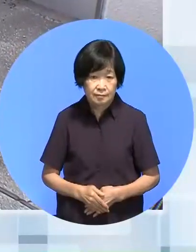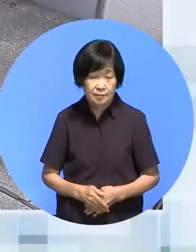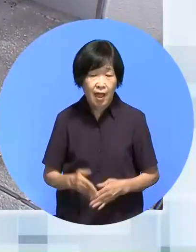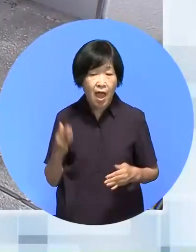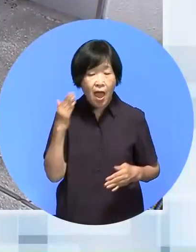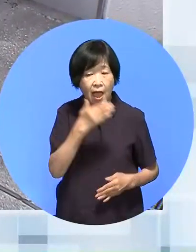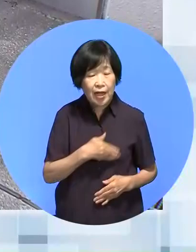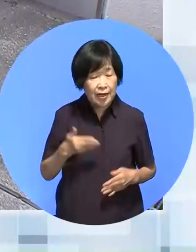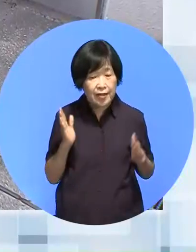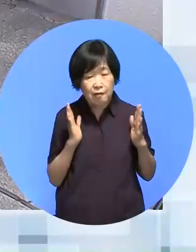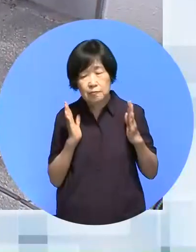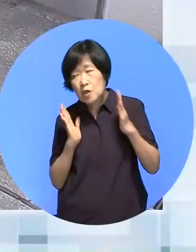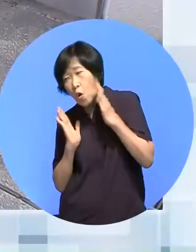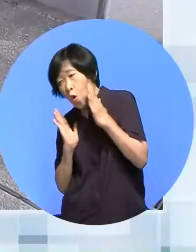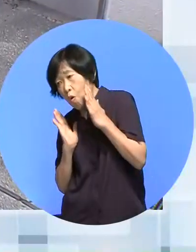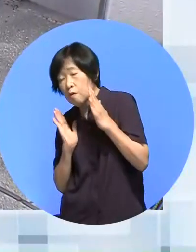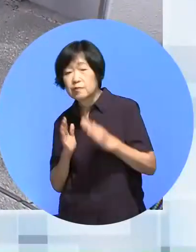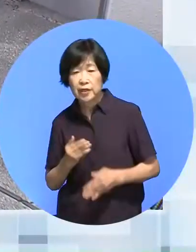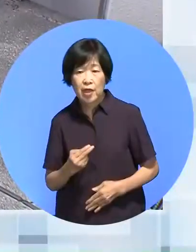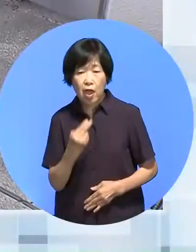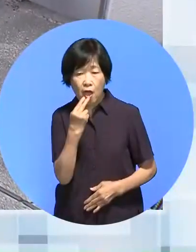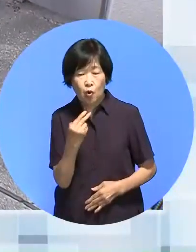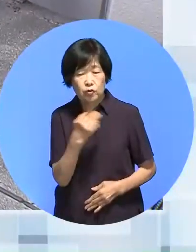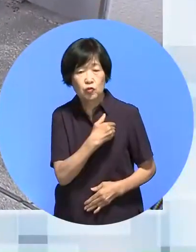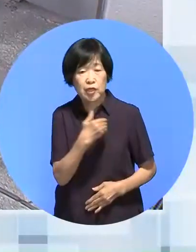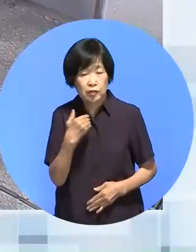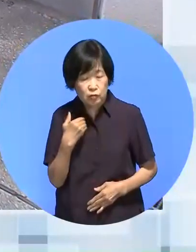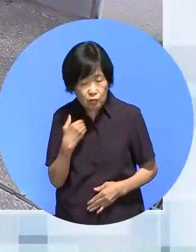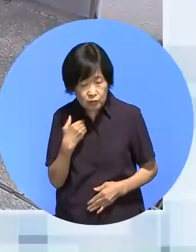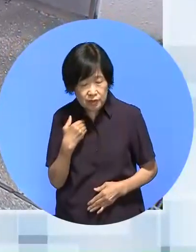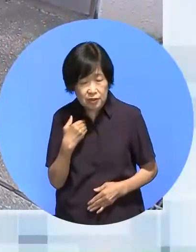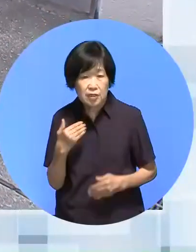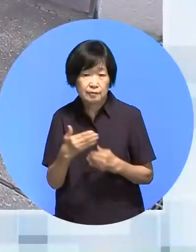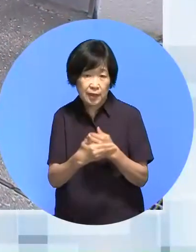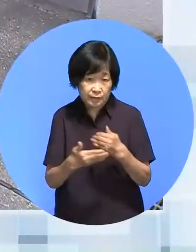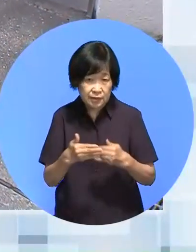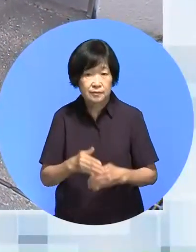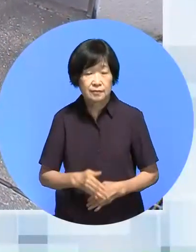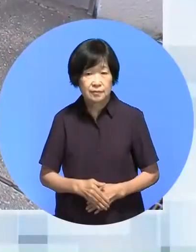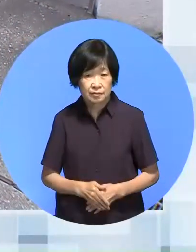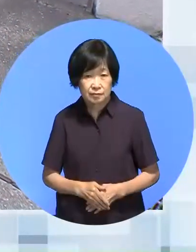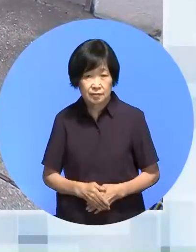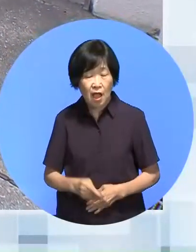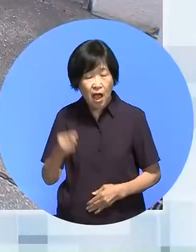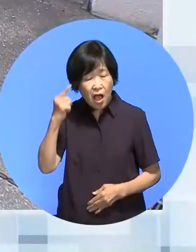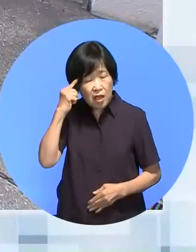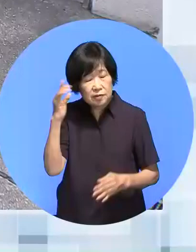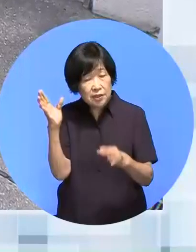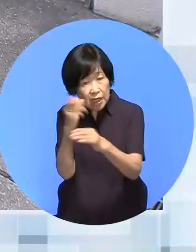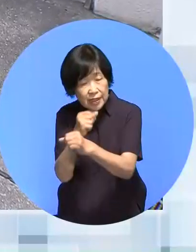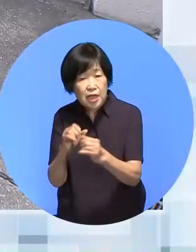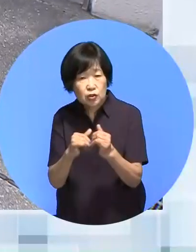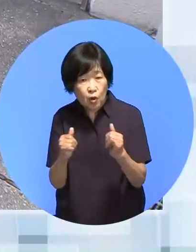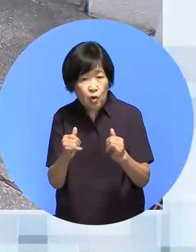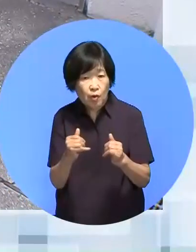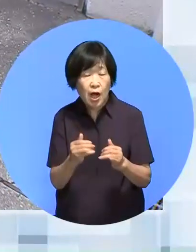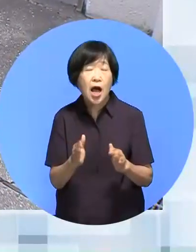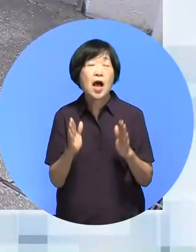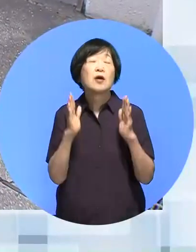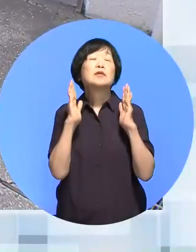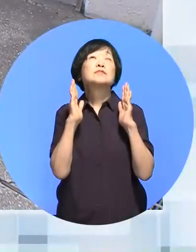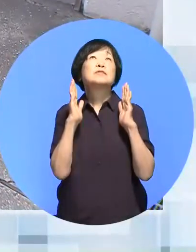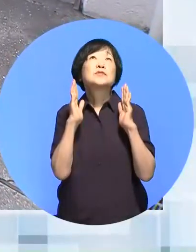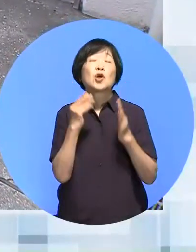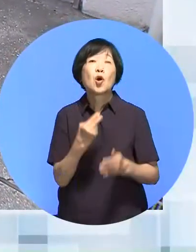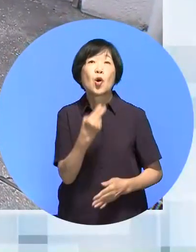て呼吸ができるように気道確保します。意識がない方は上を向いていることで呼吸が止